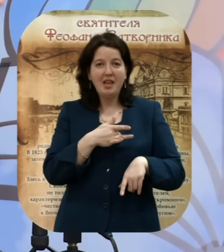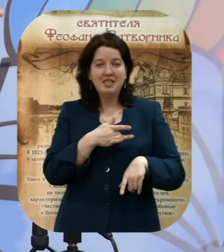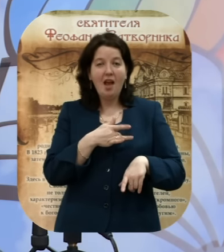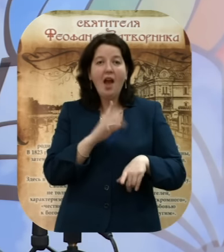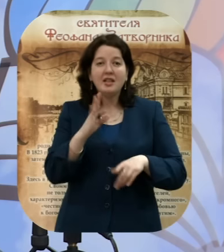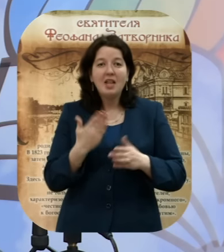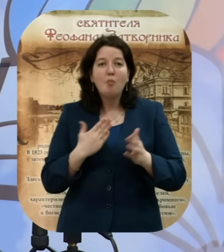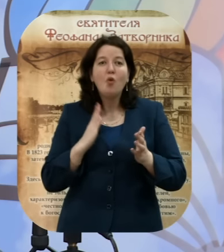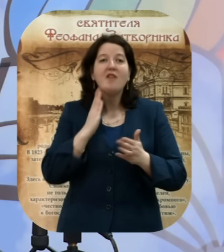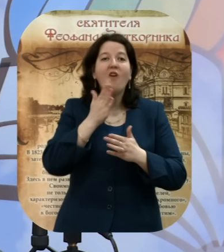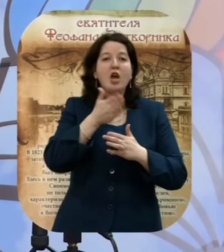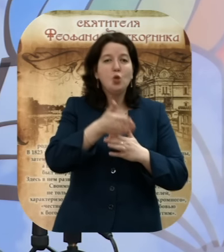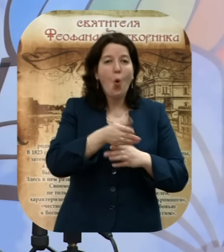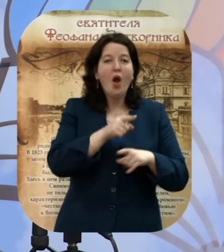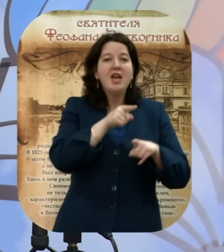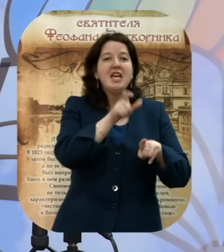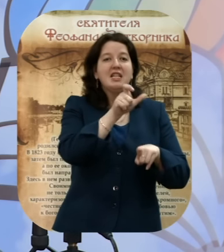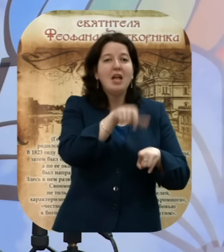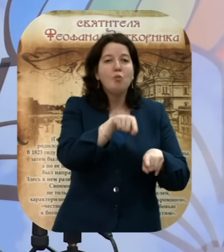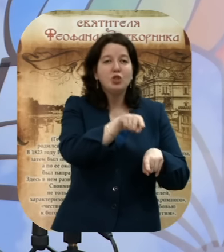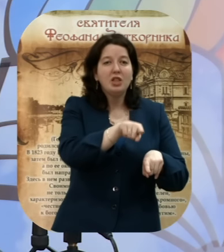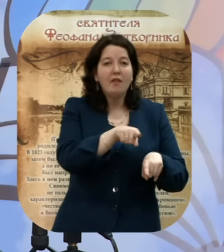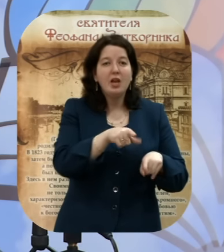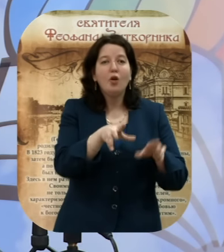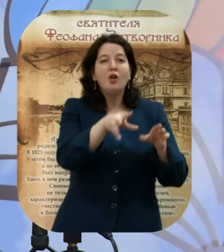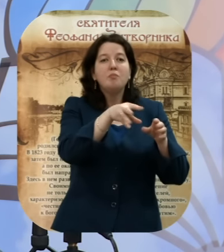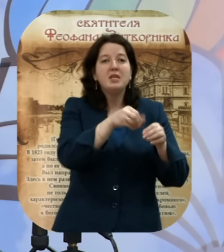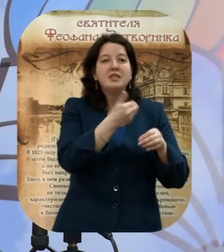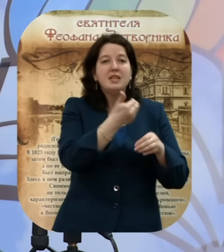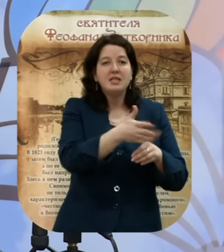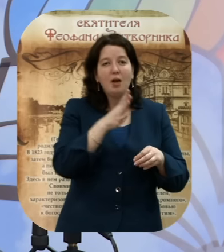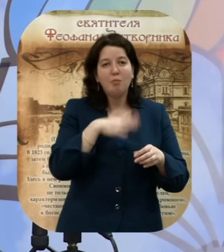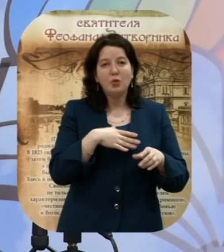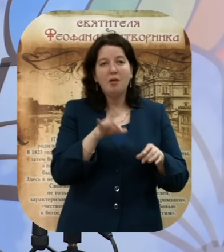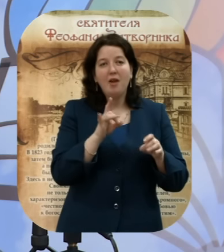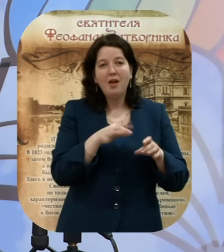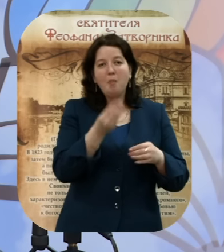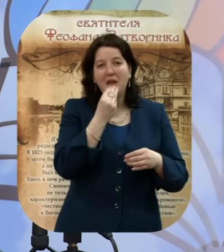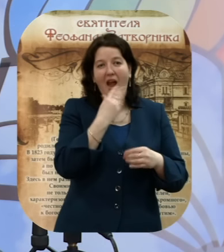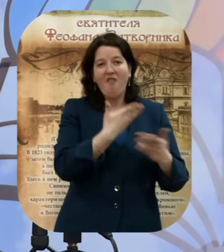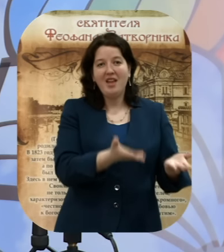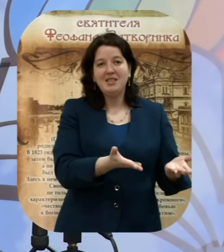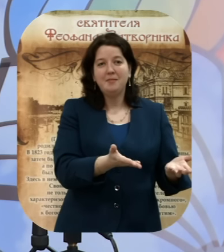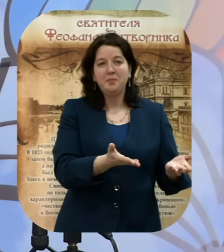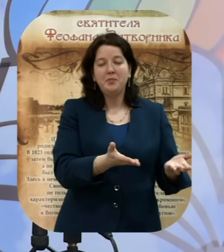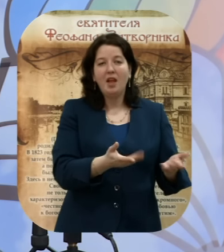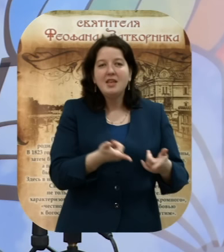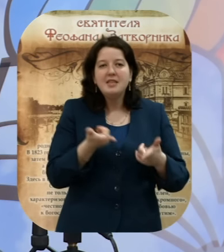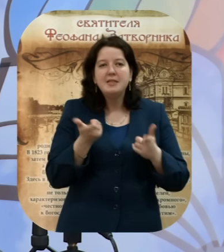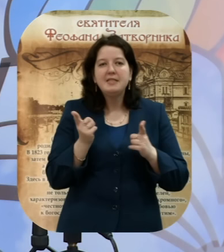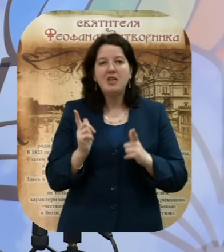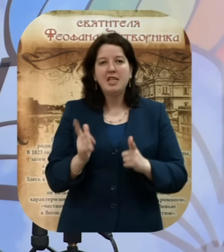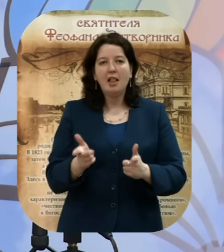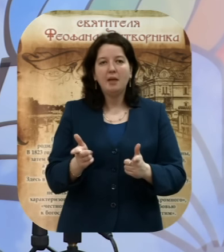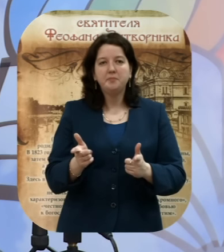войду, и к тому и с тем мы будем пировать». Понимаете, что написано? И